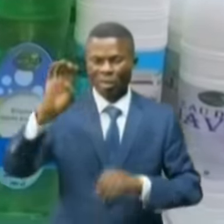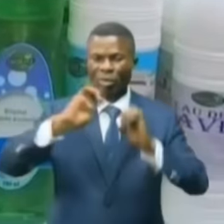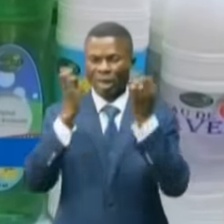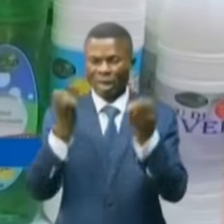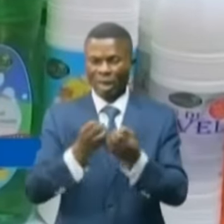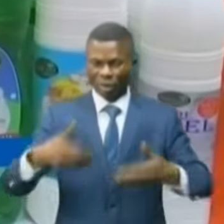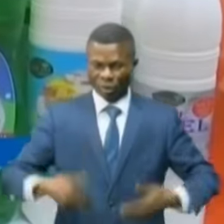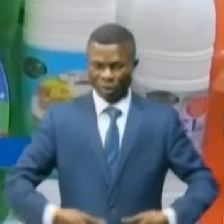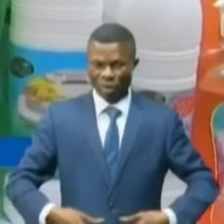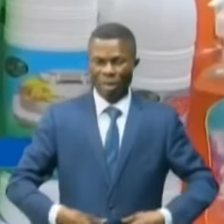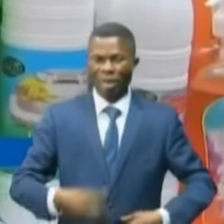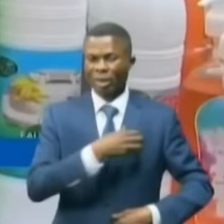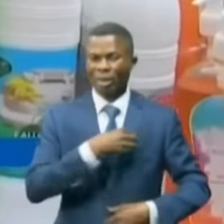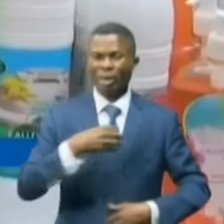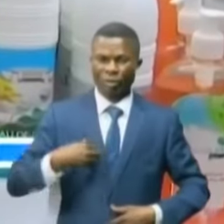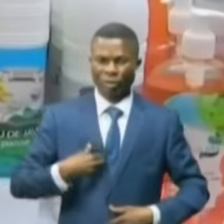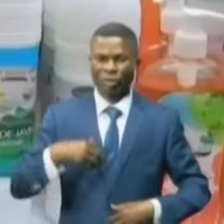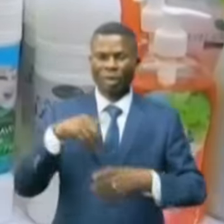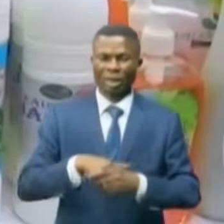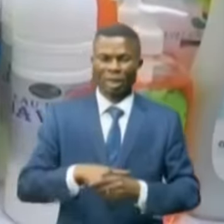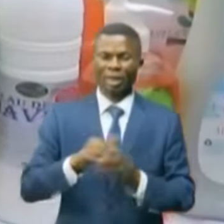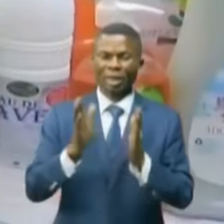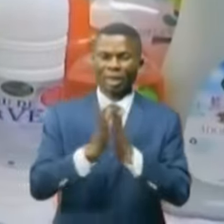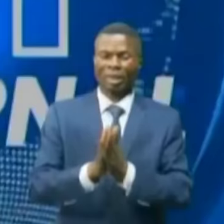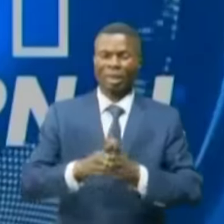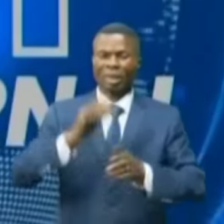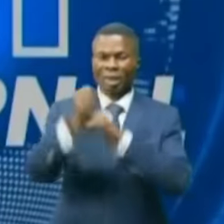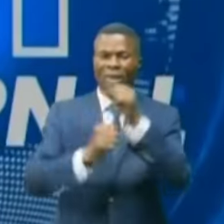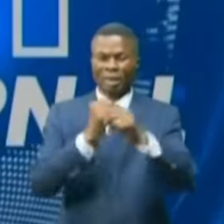jeunes et femmes dans les 10 prochaines années.